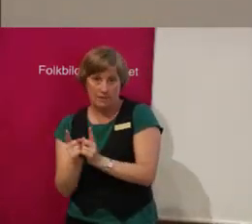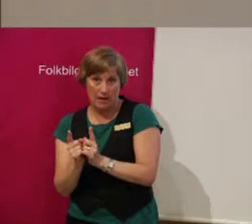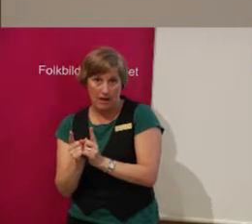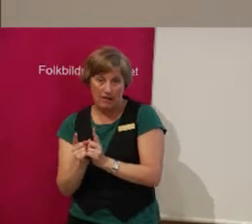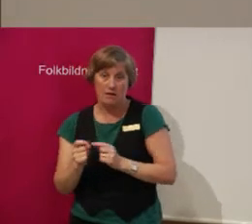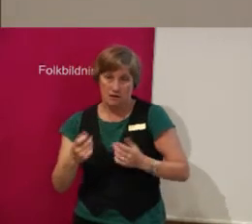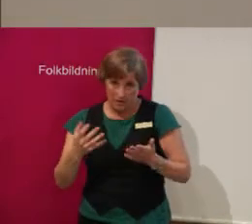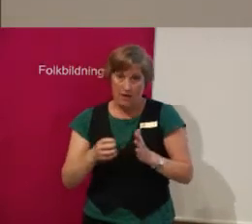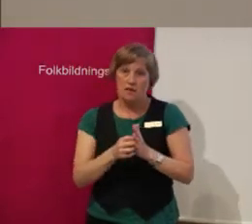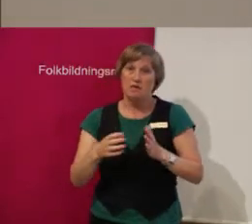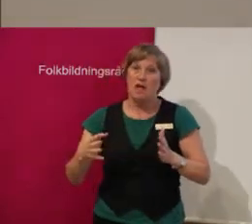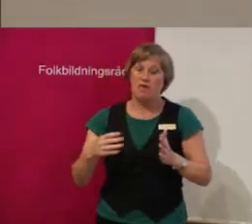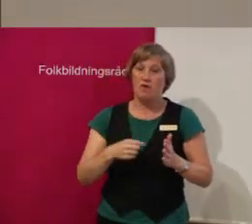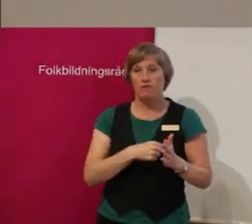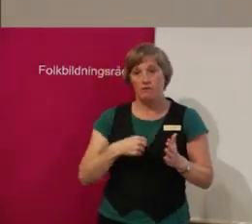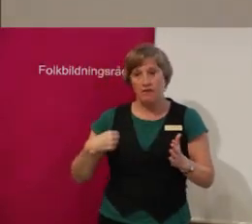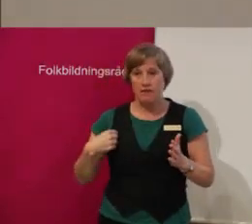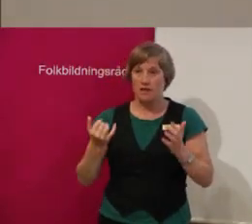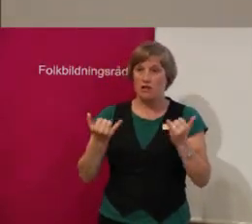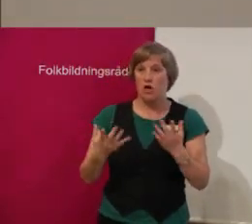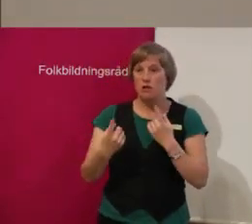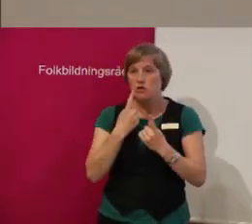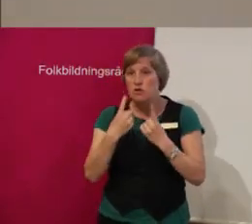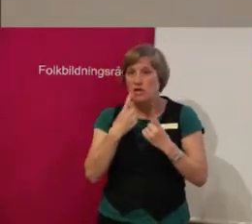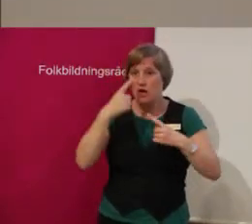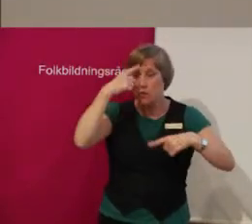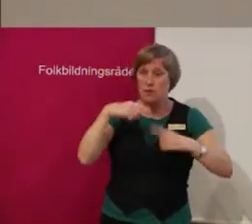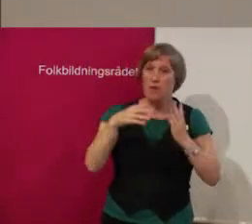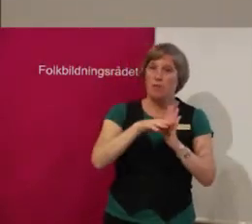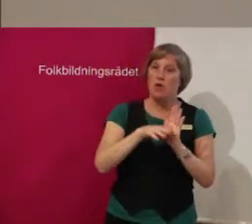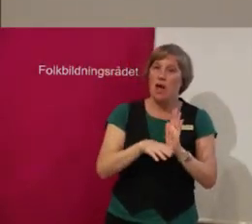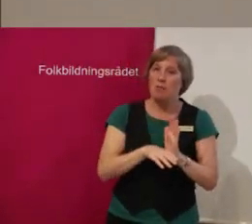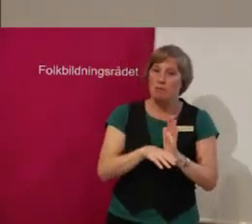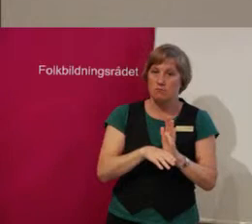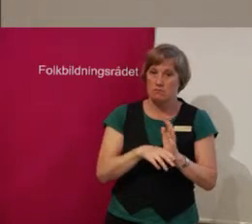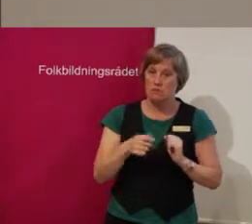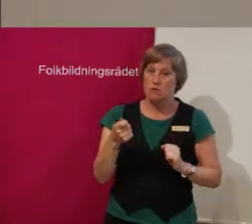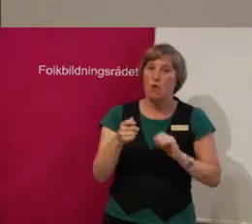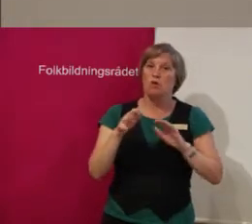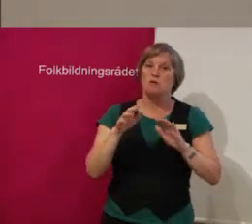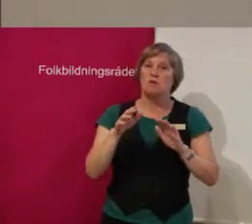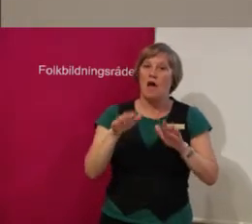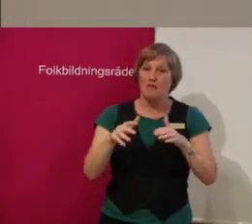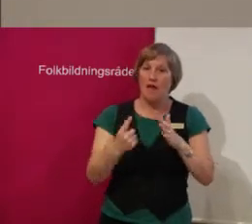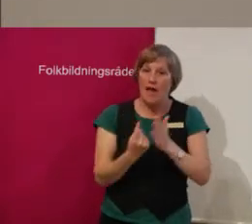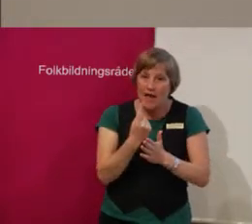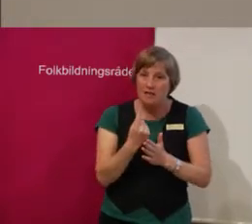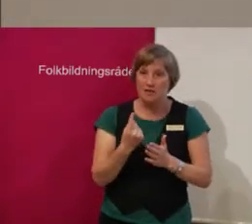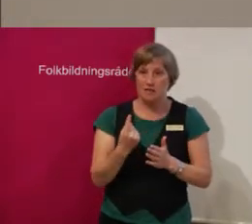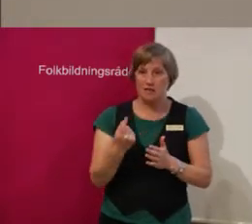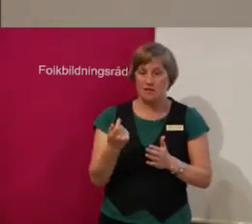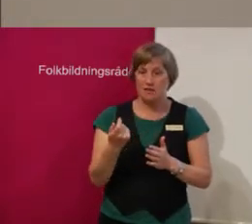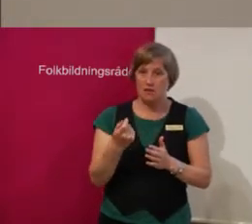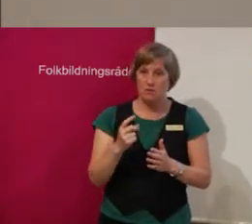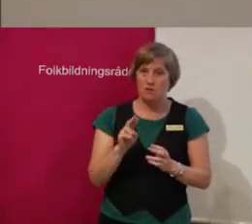reta skälen till att vi står här och diskuterar kulturprogrammen idag. Det är någonting som händer och det är någonting som påverkar vad